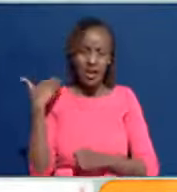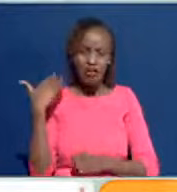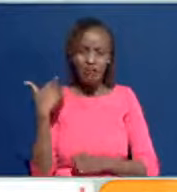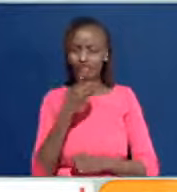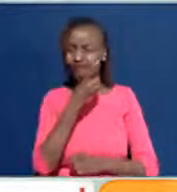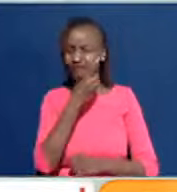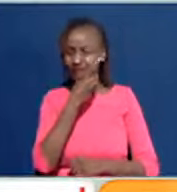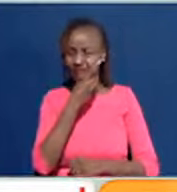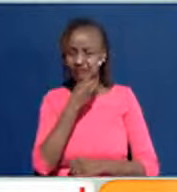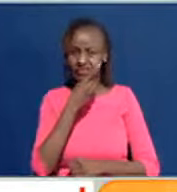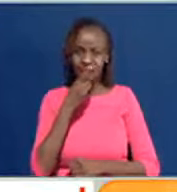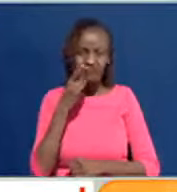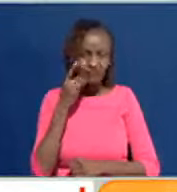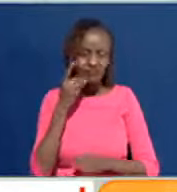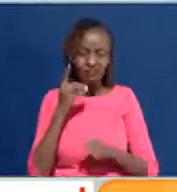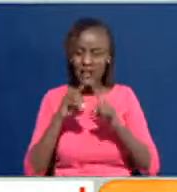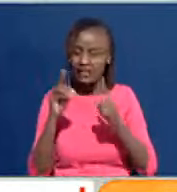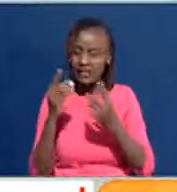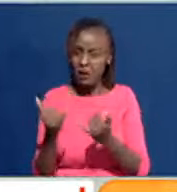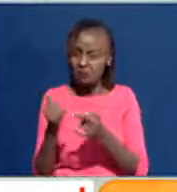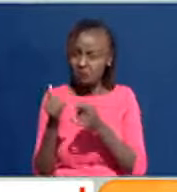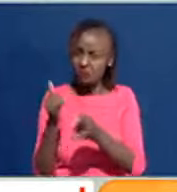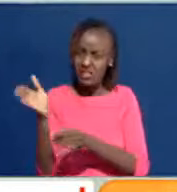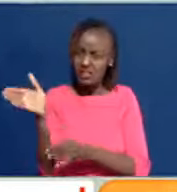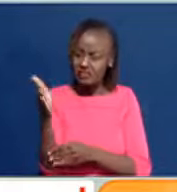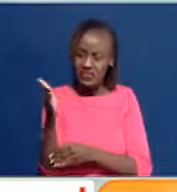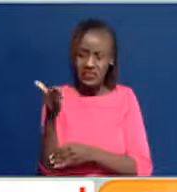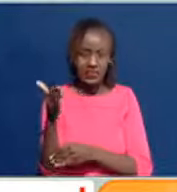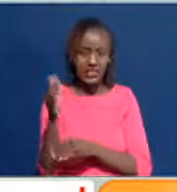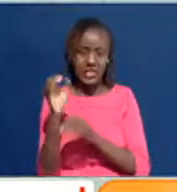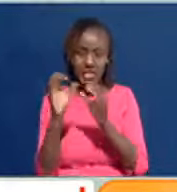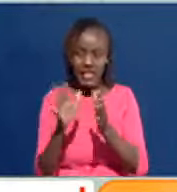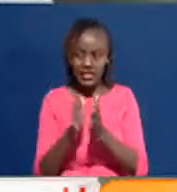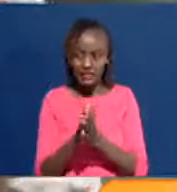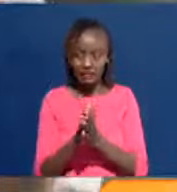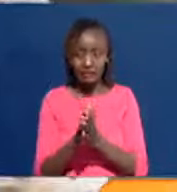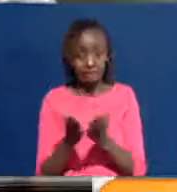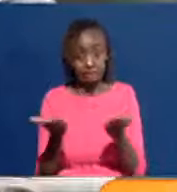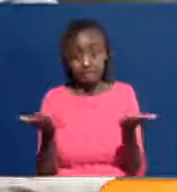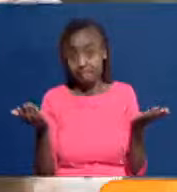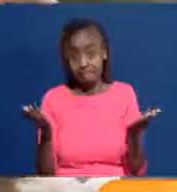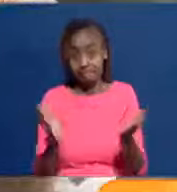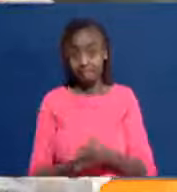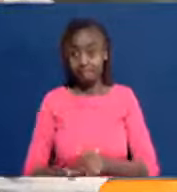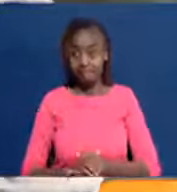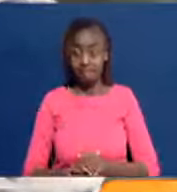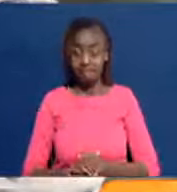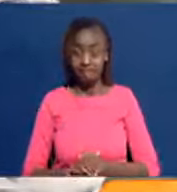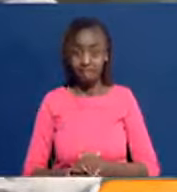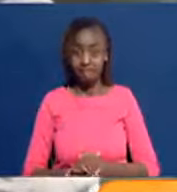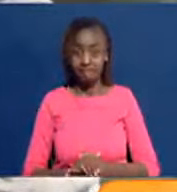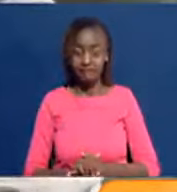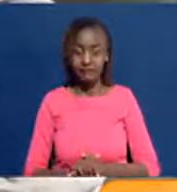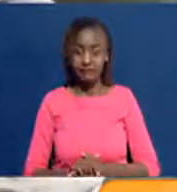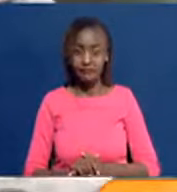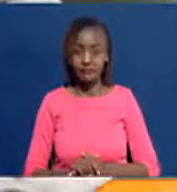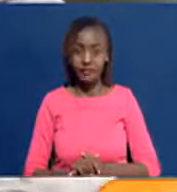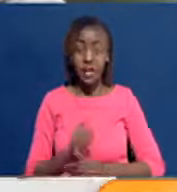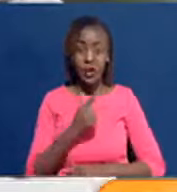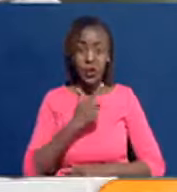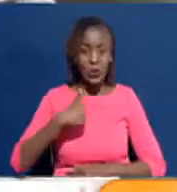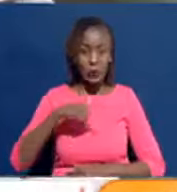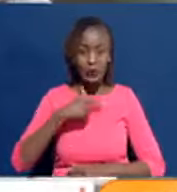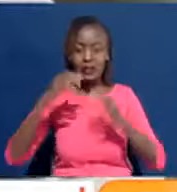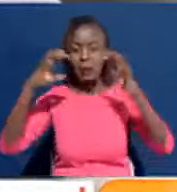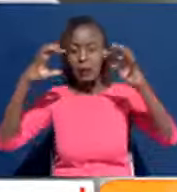yani samaki haisai haifanyi vizuri, lakini watu wameona samaki utamu yake. Na sasa bile tuko hatuna